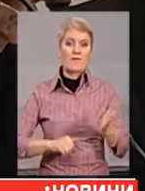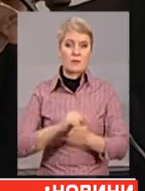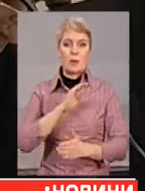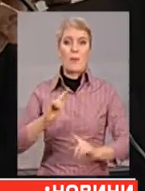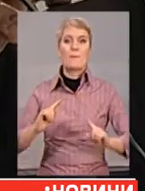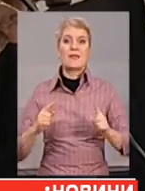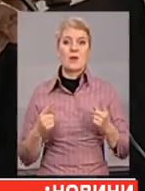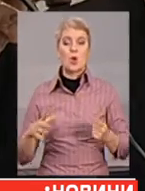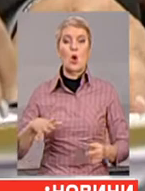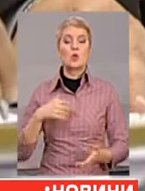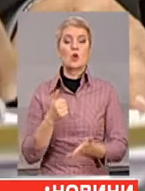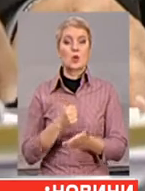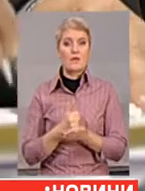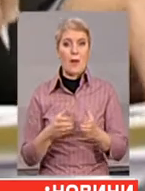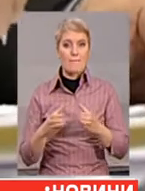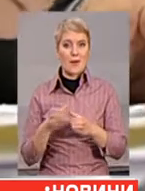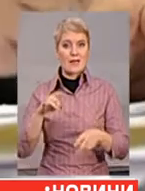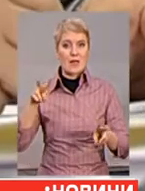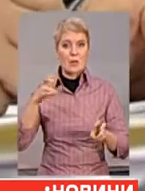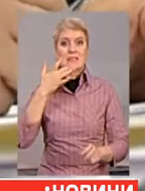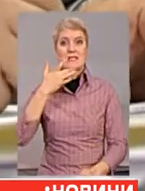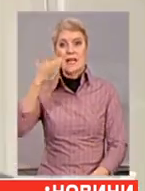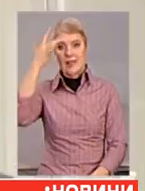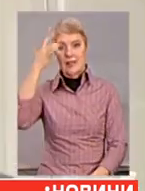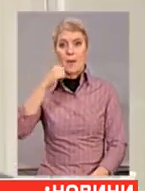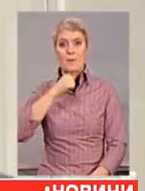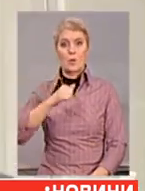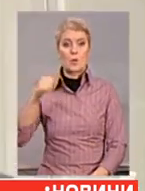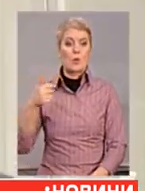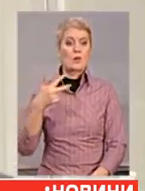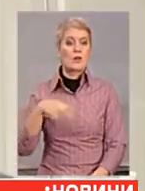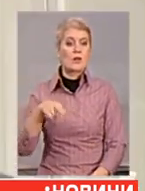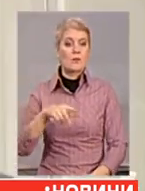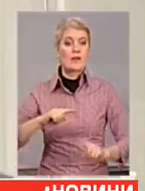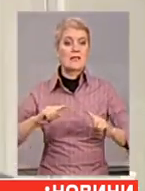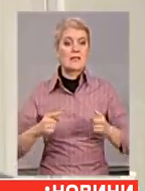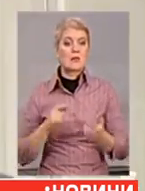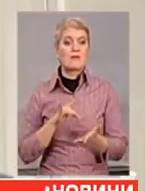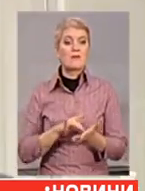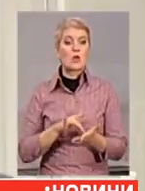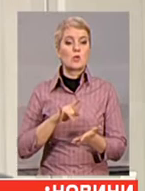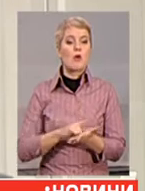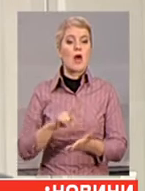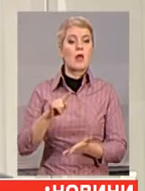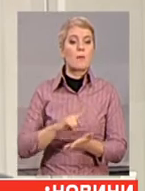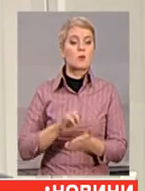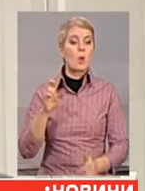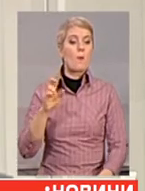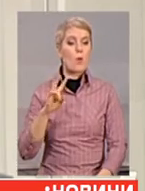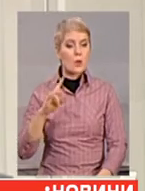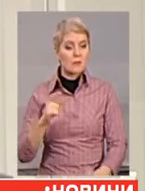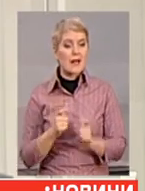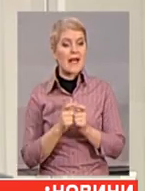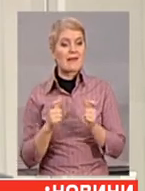голова парламентської фракції партії регіонів з літа минулого року. 30 липня його затримали в столичному аеропорту Бориспіль з квитком